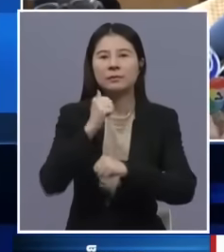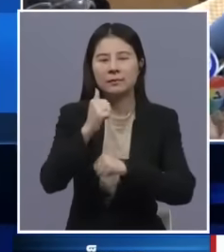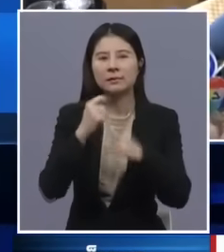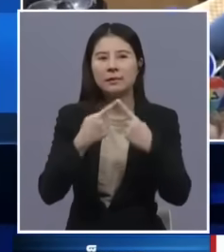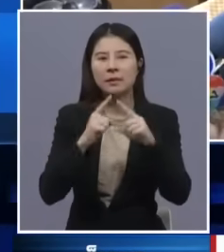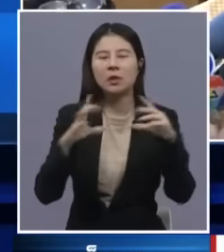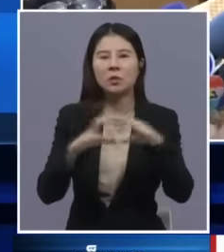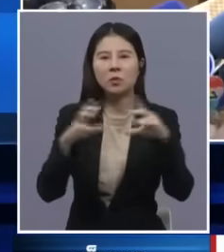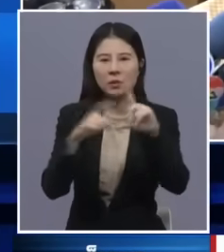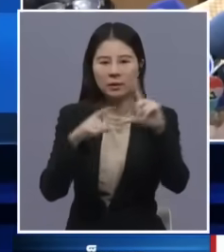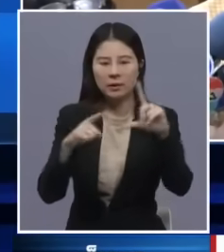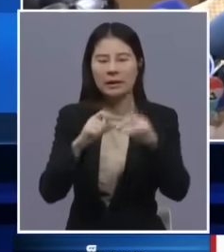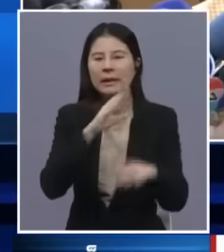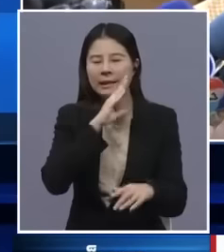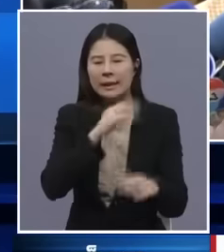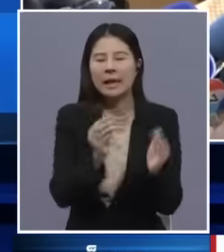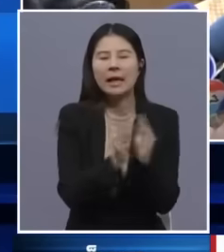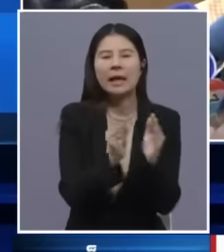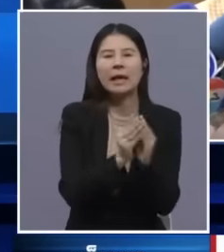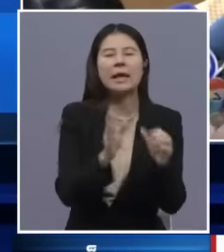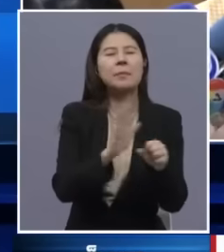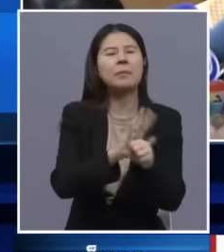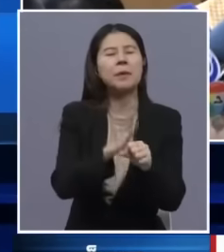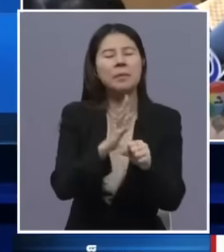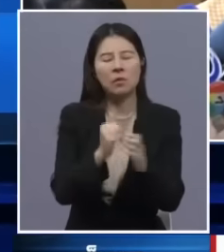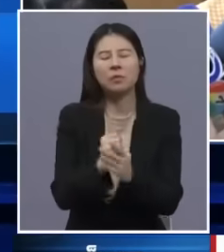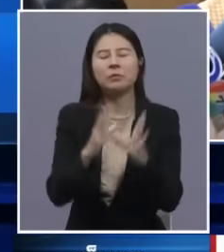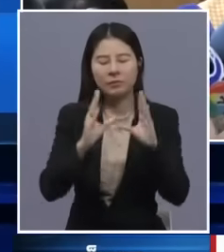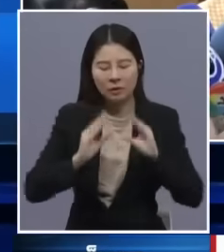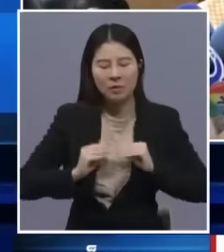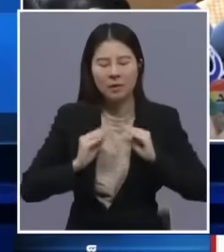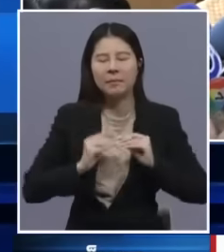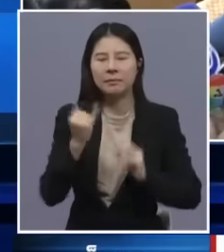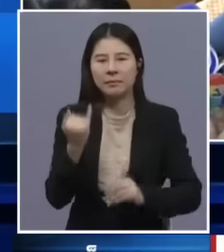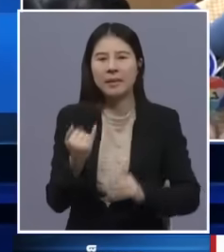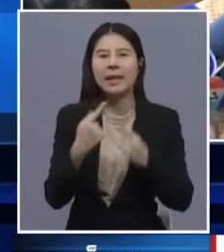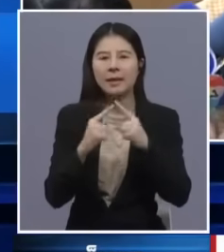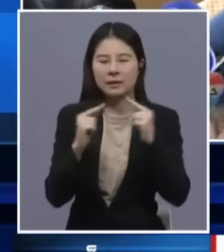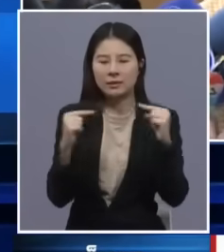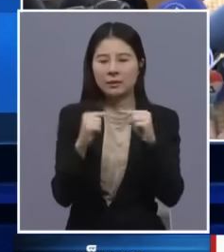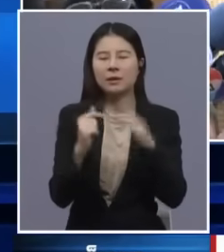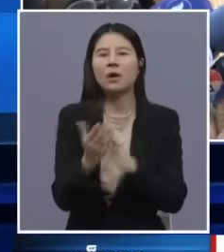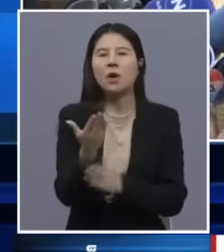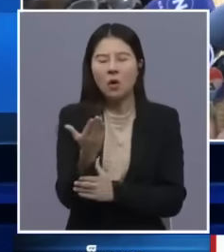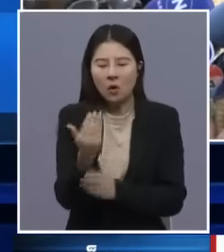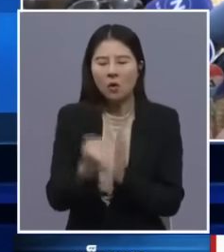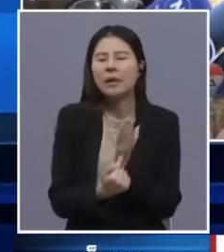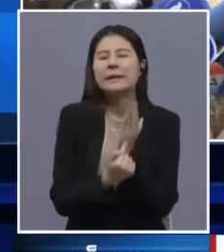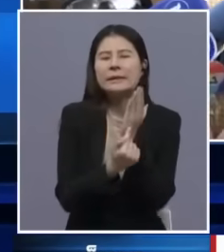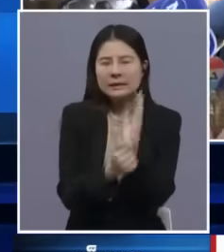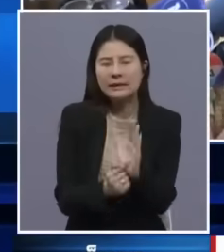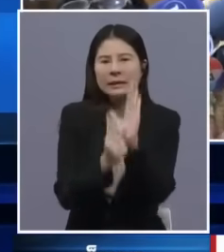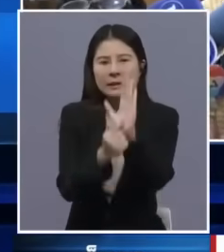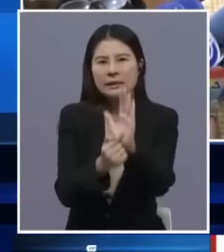ากพรรคก้าวไกลไม่สามารถได้เสียงพอเราก็จะยอมรับความพ่ายแพ้ในกระบวนการ แต่อย่างน้อยขอให้ข้อเสนอของก้าว